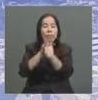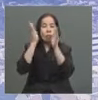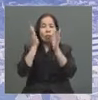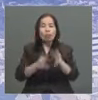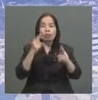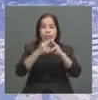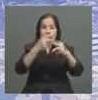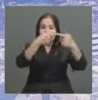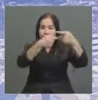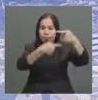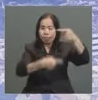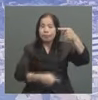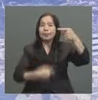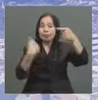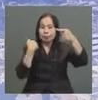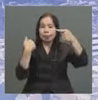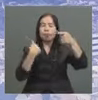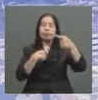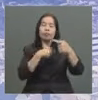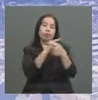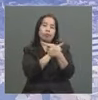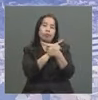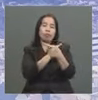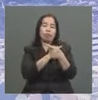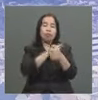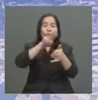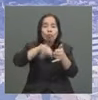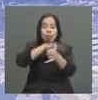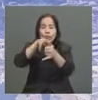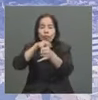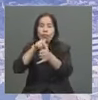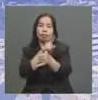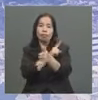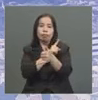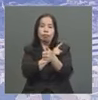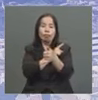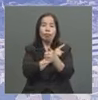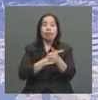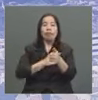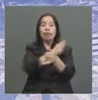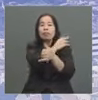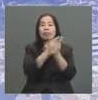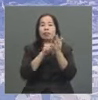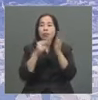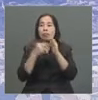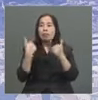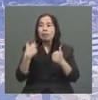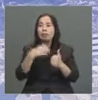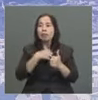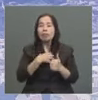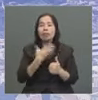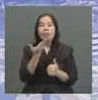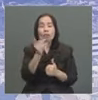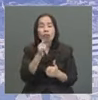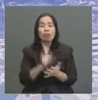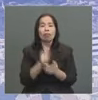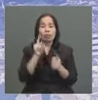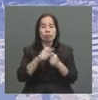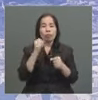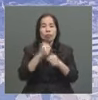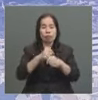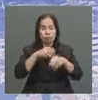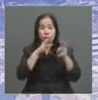เอียดที่เราคงจะต้องได้ดูแลในส่วนของบุคคลต่างๆไปแต่ว่าถ้าเป็นไปได้นะครับท่านอยากจะให้บริหาร